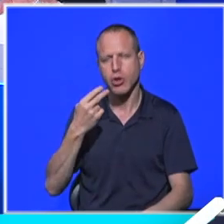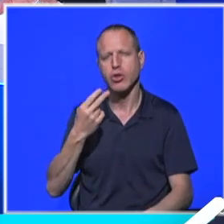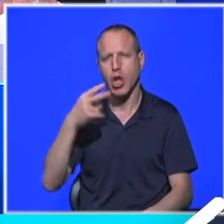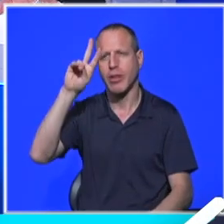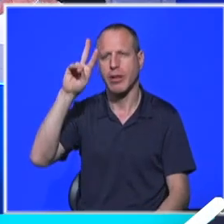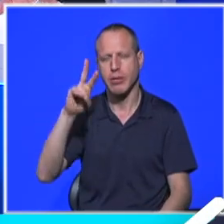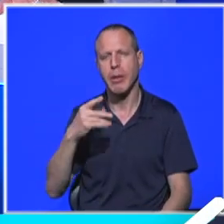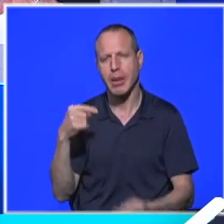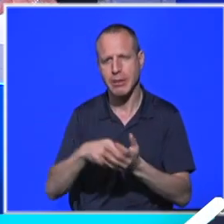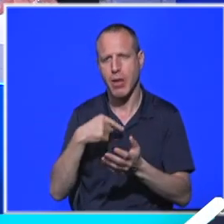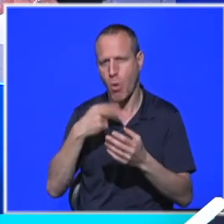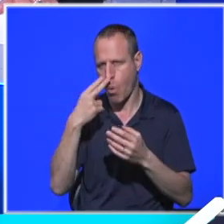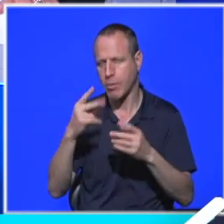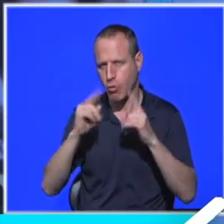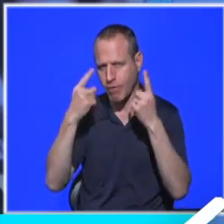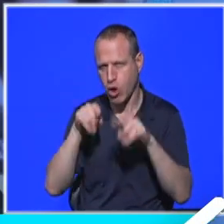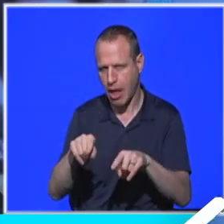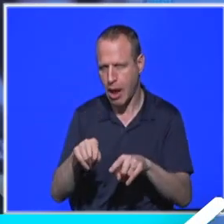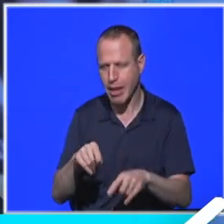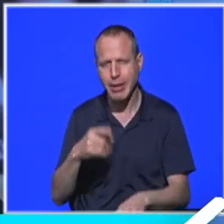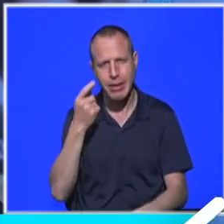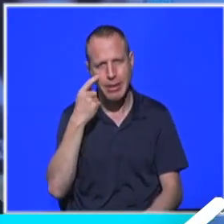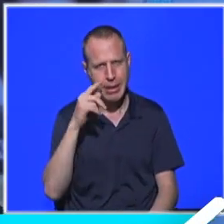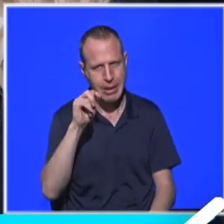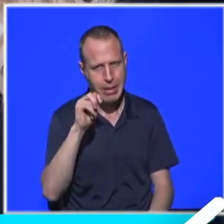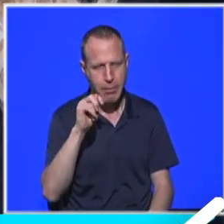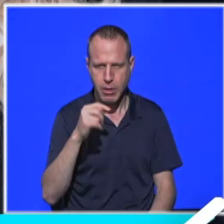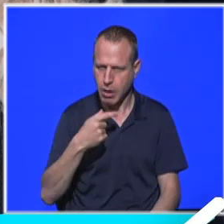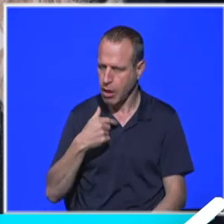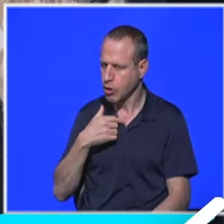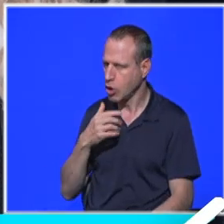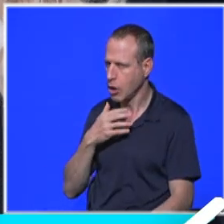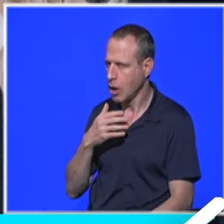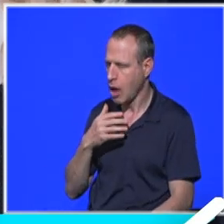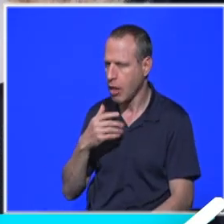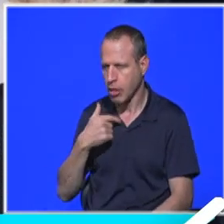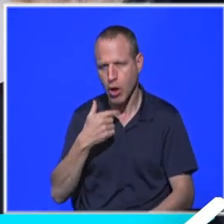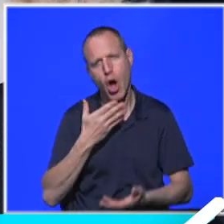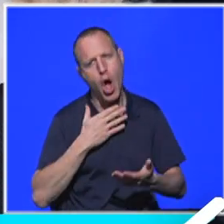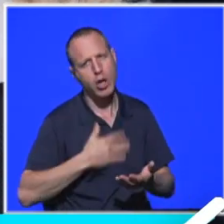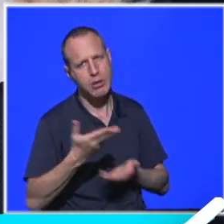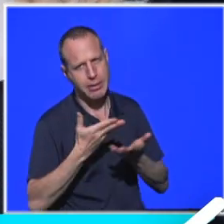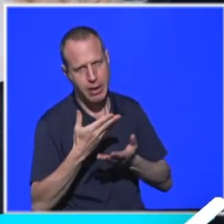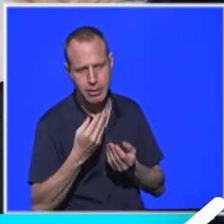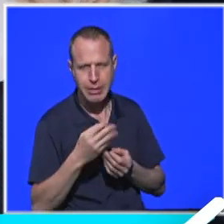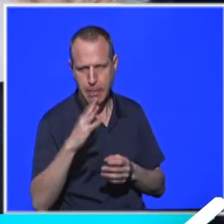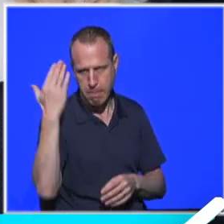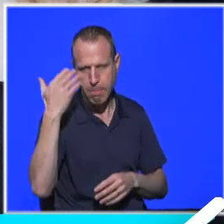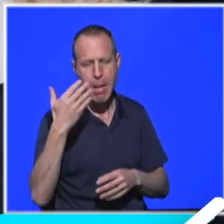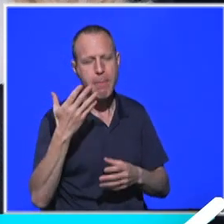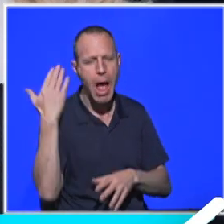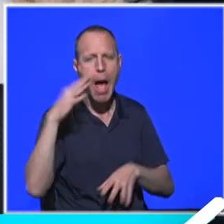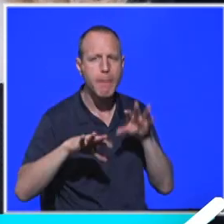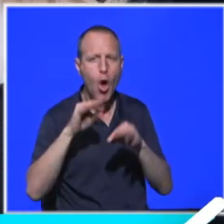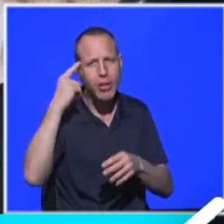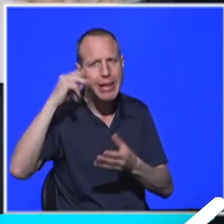ולכן אנחנו רואים את התופעות האלה. אז תראי, תמי. אני רק רוצה רגע להתייחס למה ש... תראה, אם פעם היה לנו בחירות על